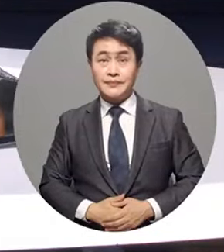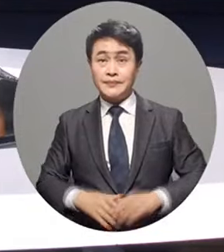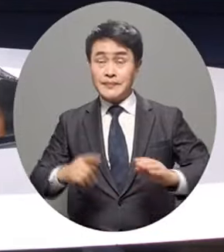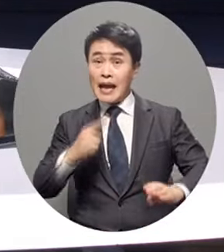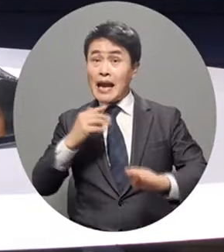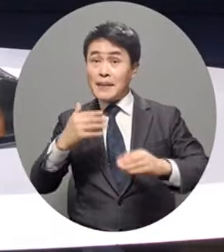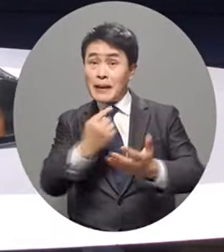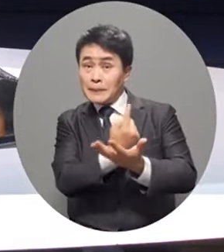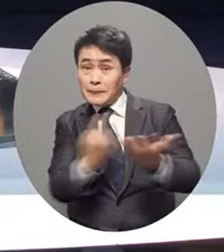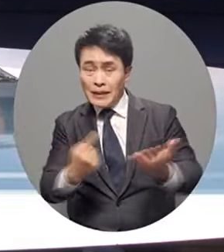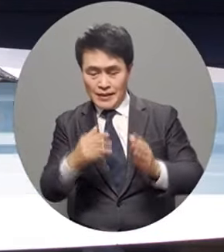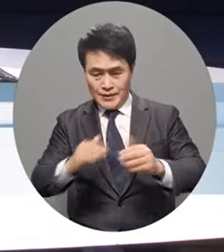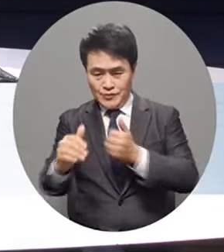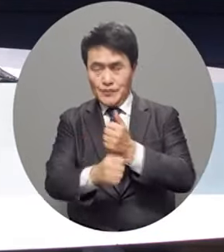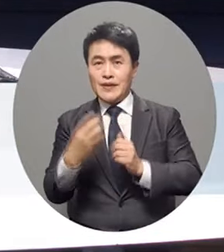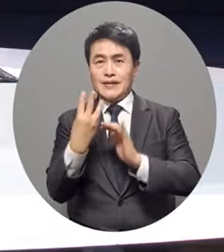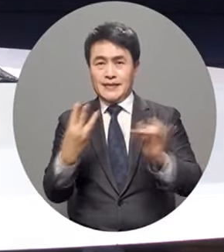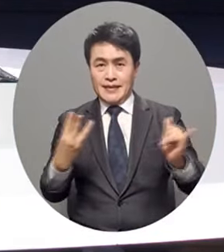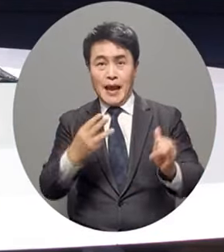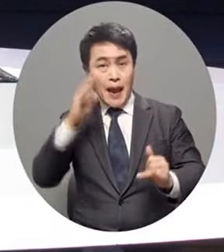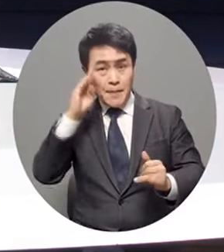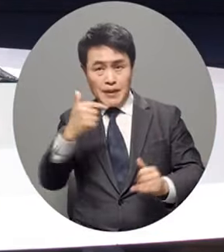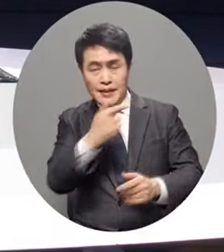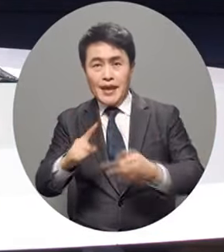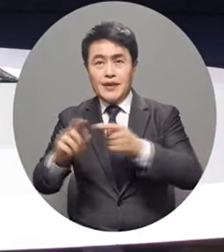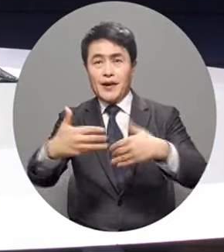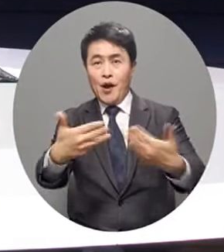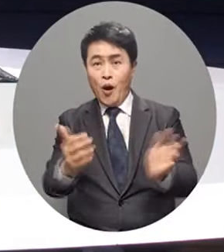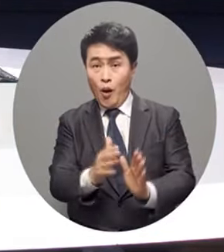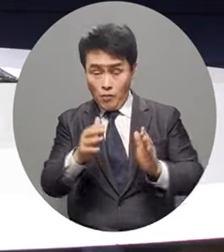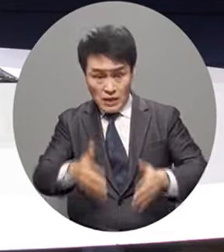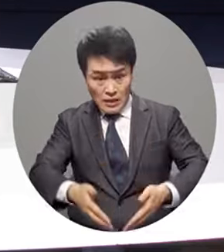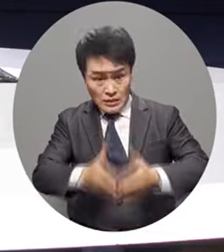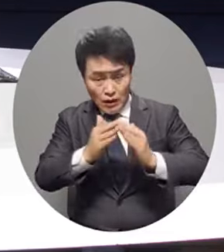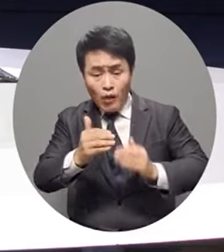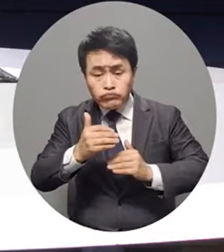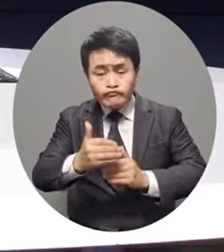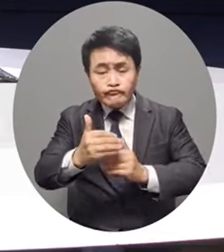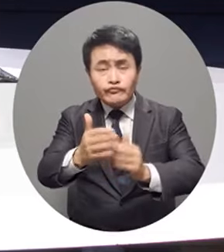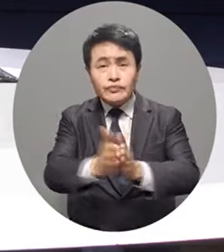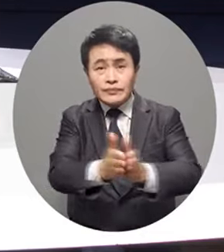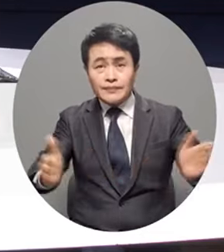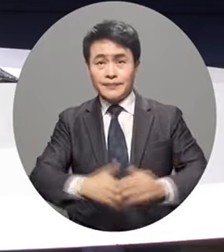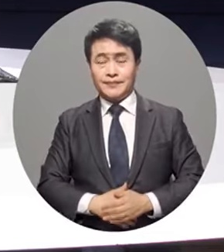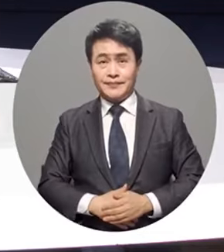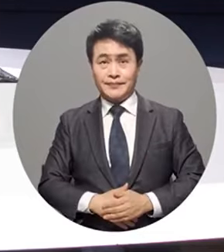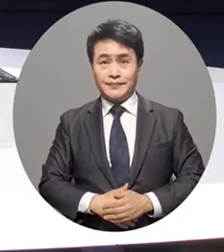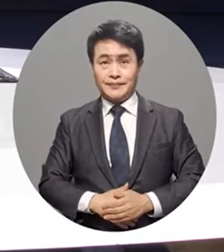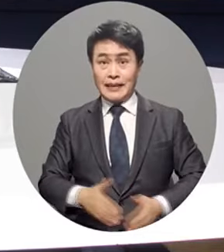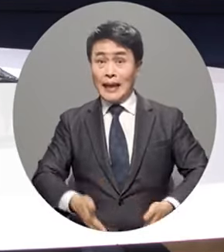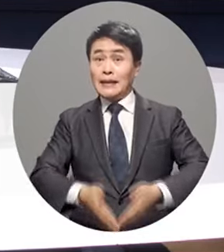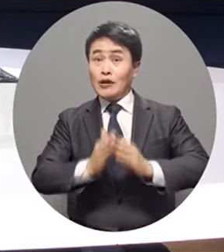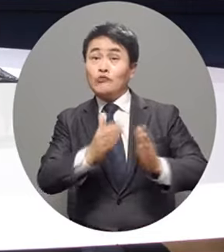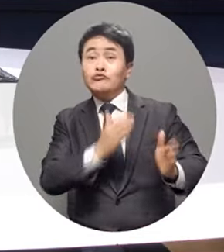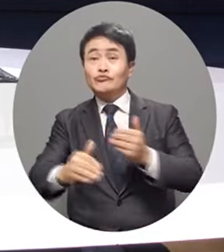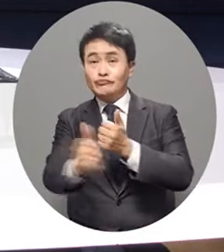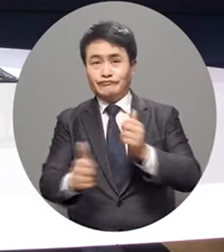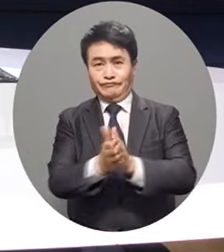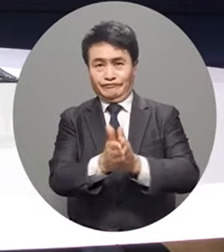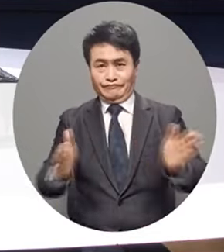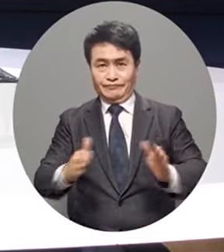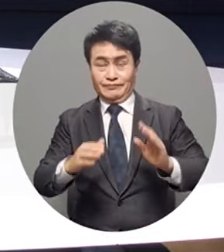민주당을 탈당한 현역 의원 3명의 미래대연합이 본격적인 창당 절차에 들어갔습니다. 창당 준비위